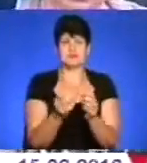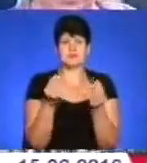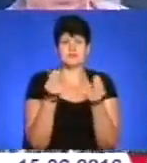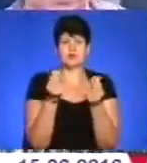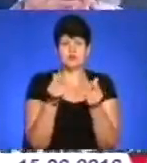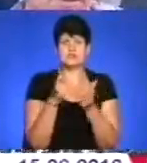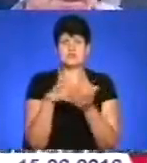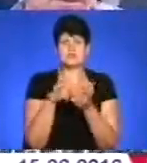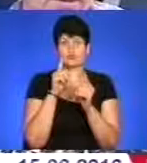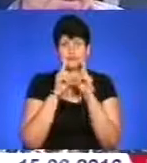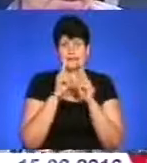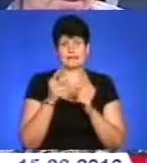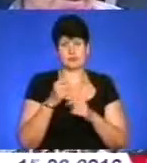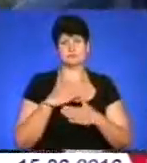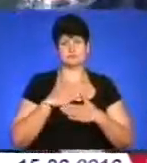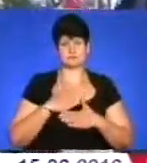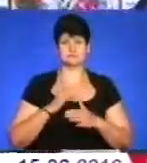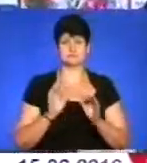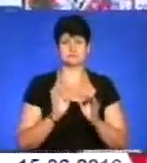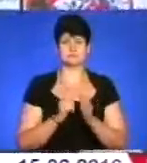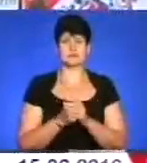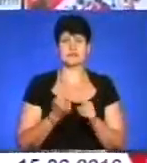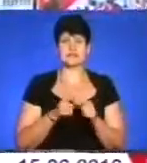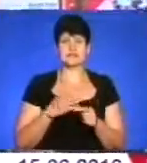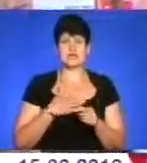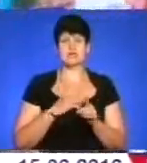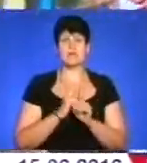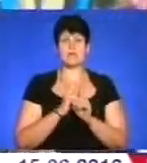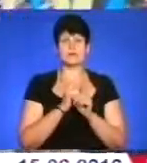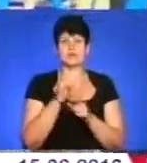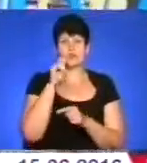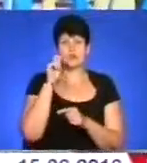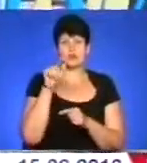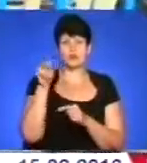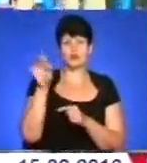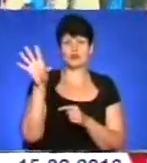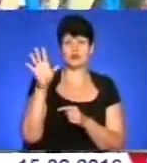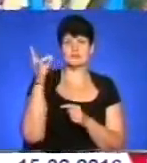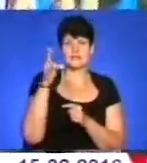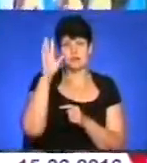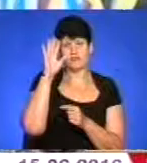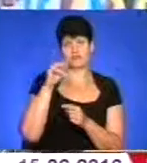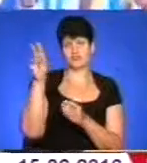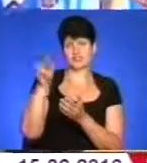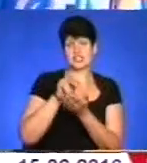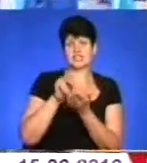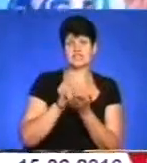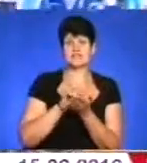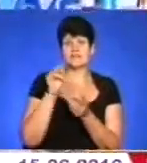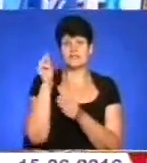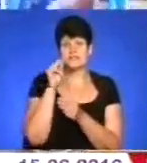ради. Тернополяни задоволені. Це наш провідник України. В нього треба вчитися. Нам треба вчитися. Мені